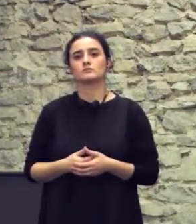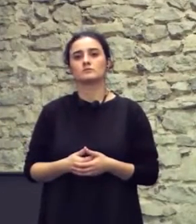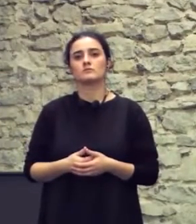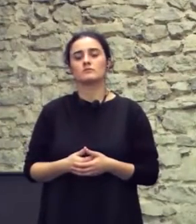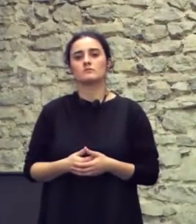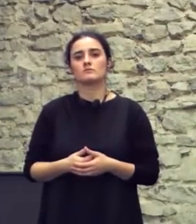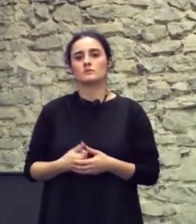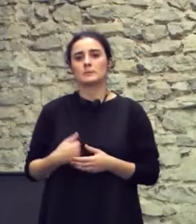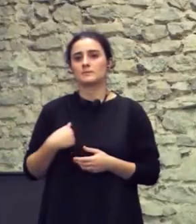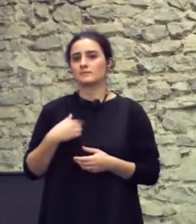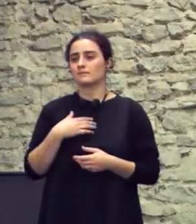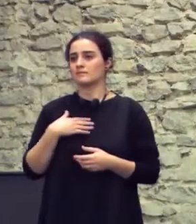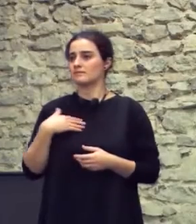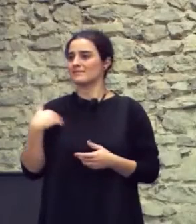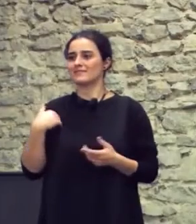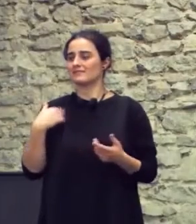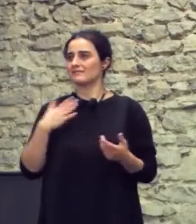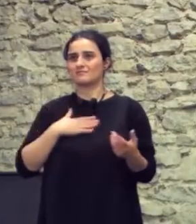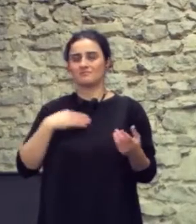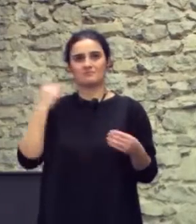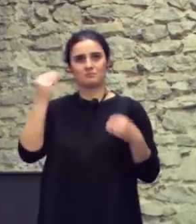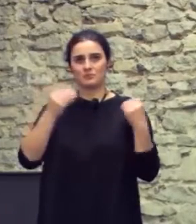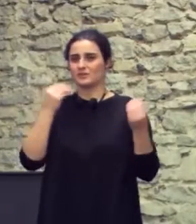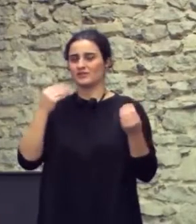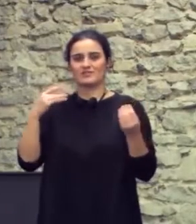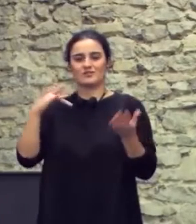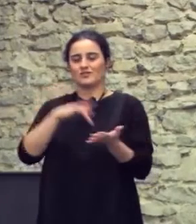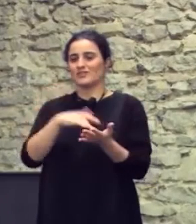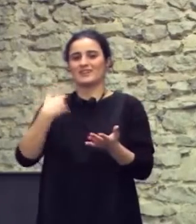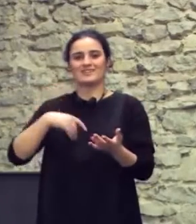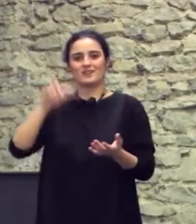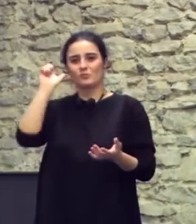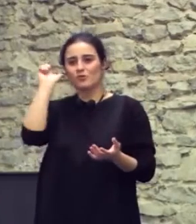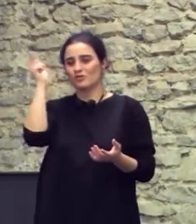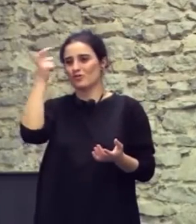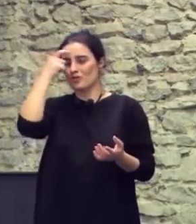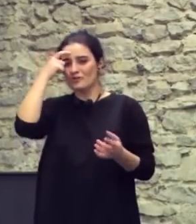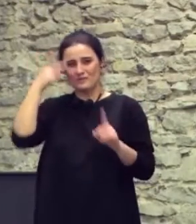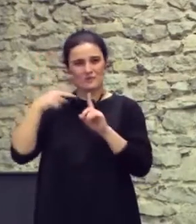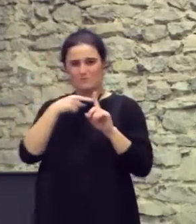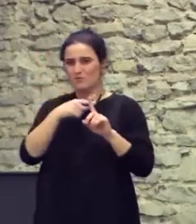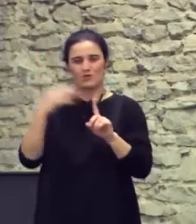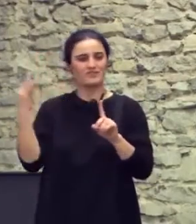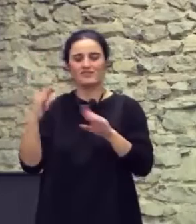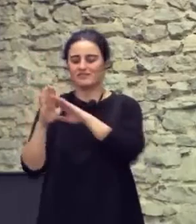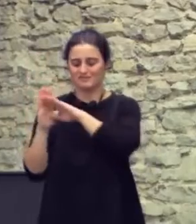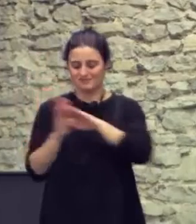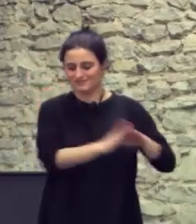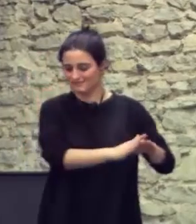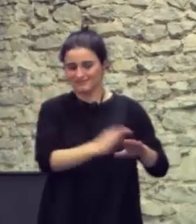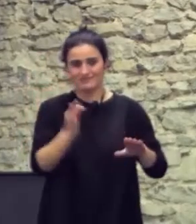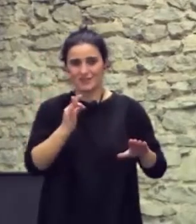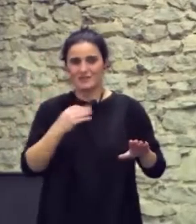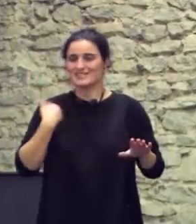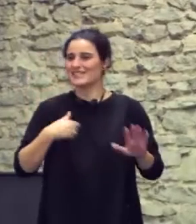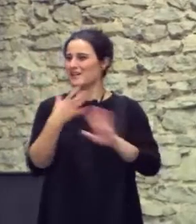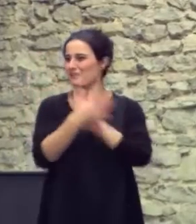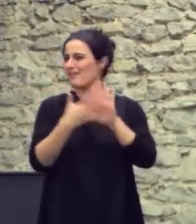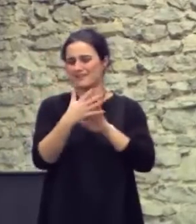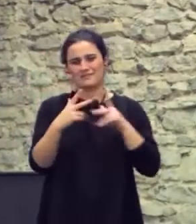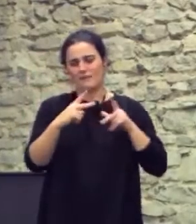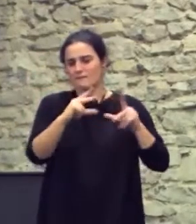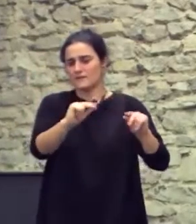Planteatzeko nire uste apalean badela momentua bullying kontzeptua albora uzteko. Utzi behar diogulaia bullyingaren inguruan hitz egiteari, uste